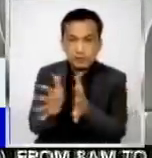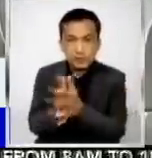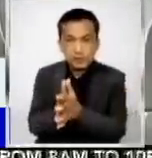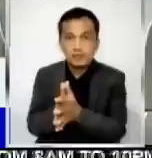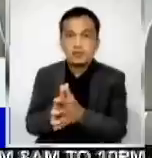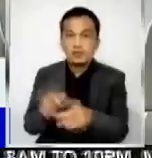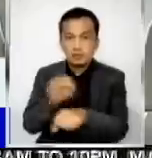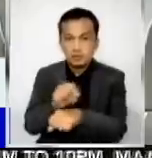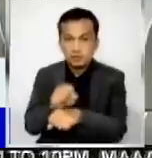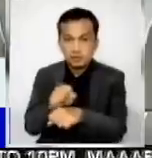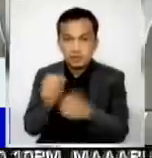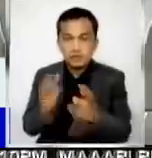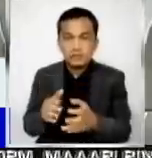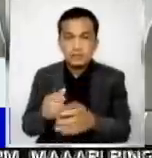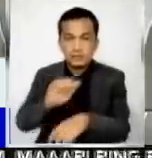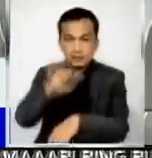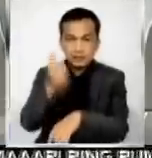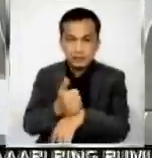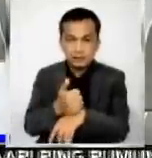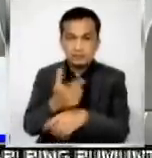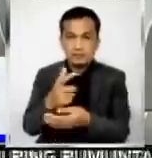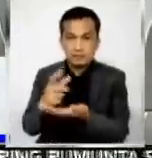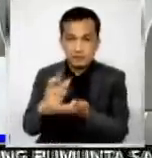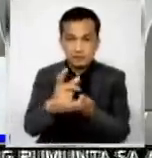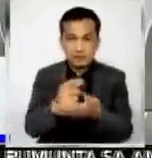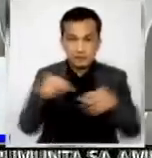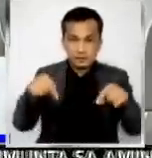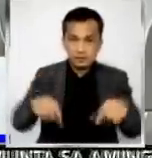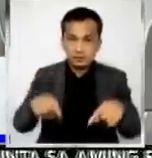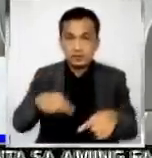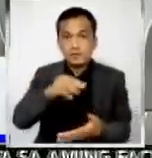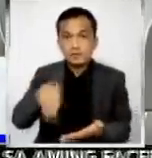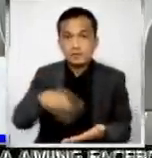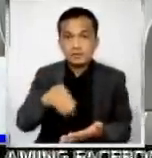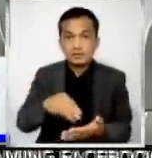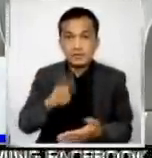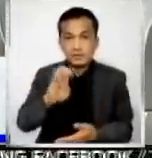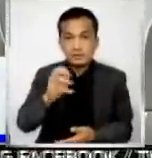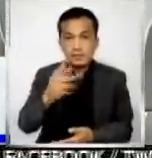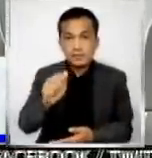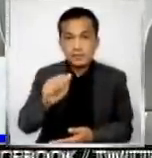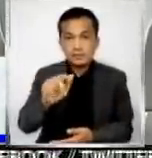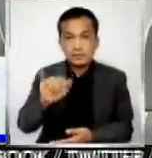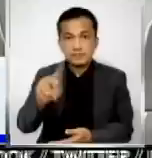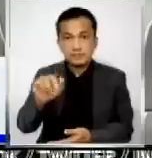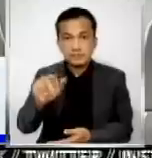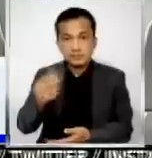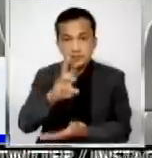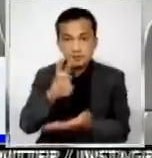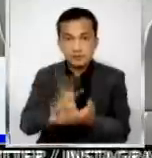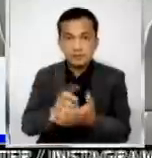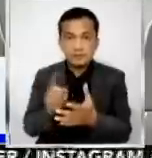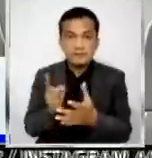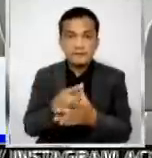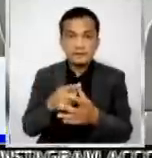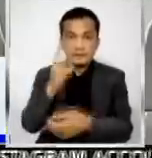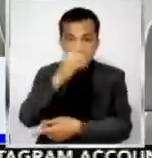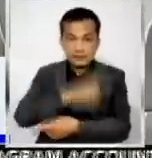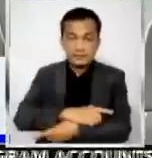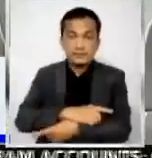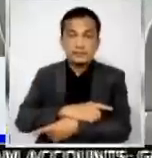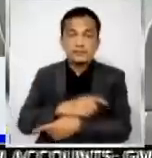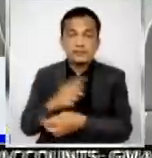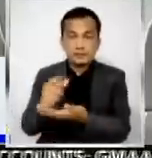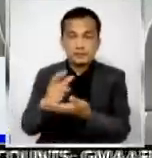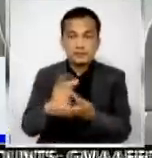nakatakdang bakunahan ngayong araw rito sa Mandaluyong City Mega Vaccination Site sa unang araw ng pagbabakuna sa mga nasa A4 priority group